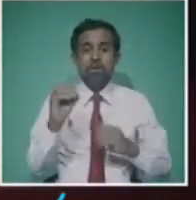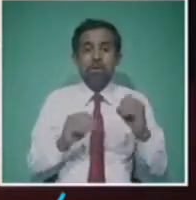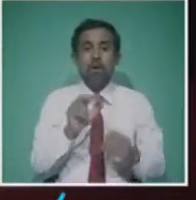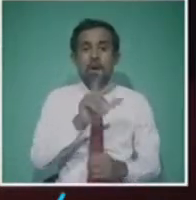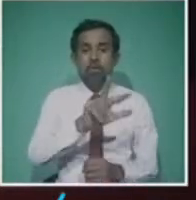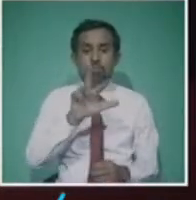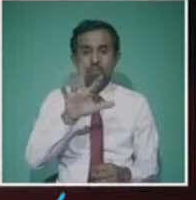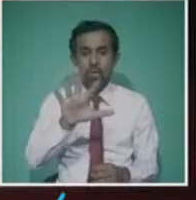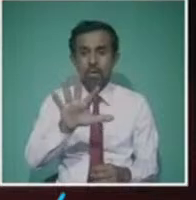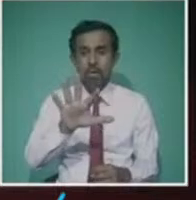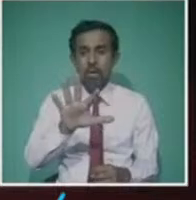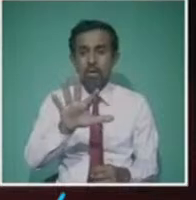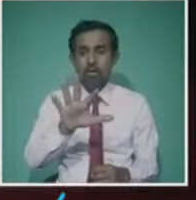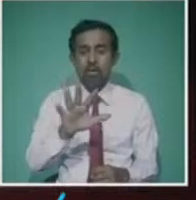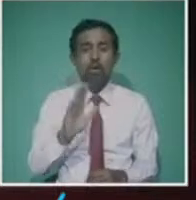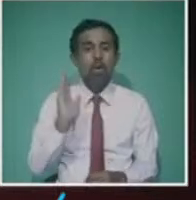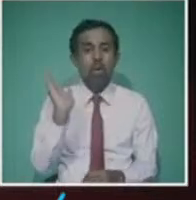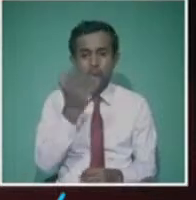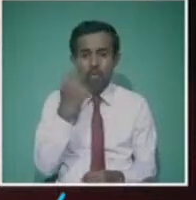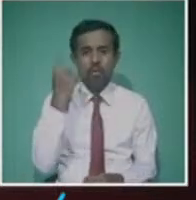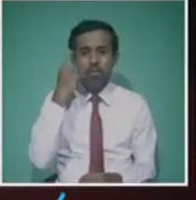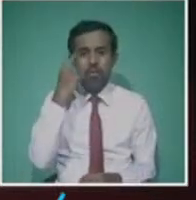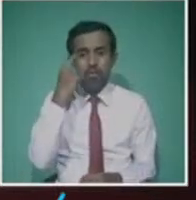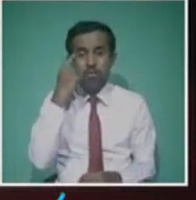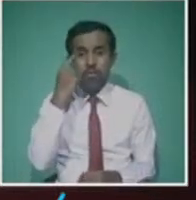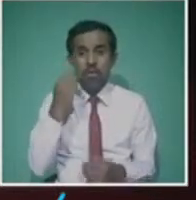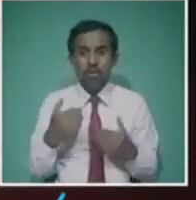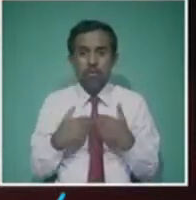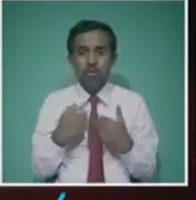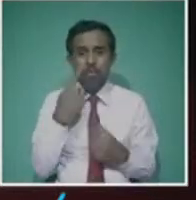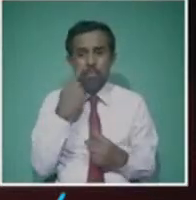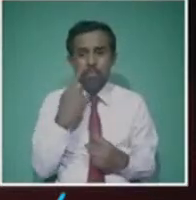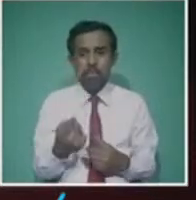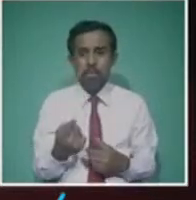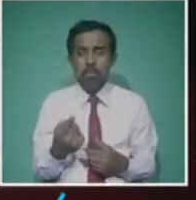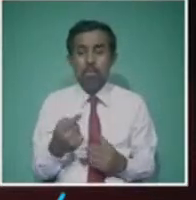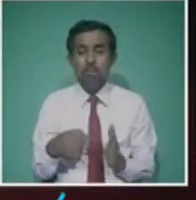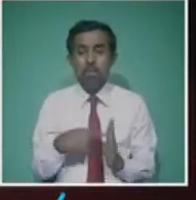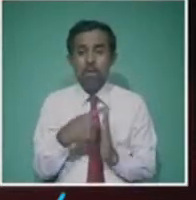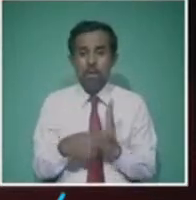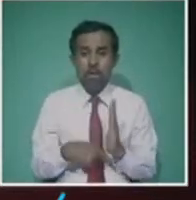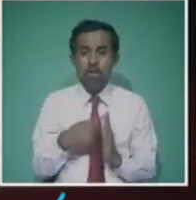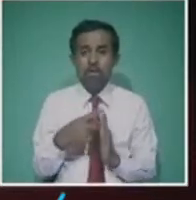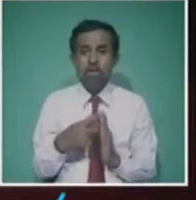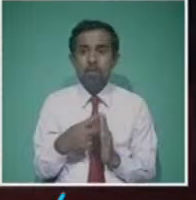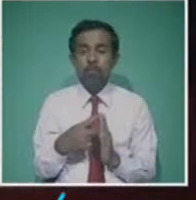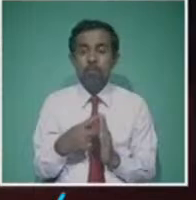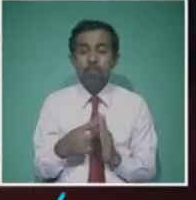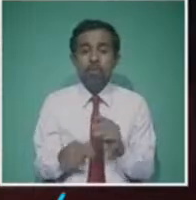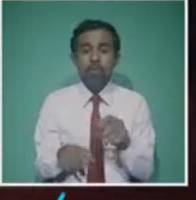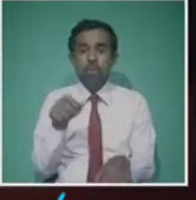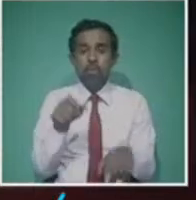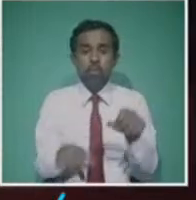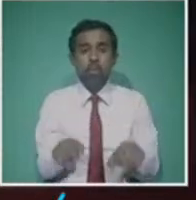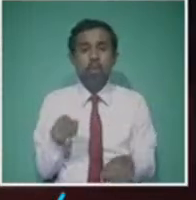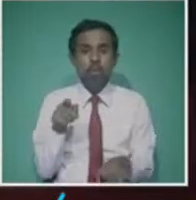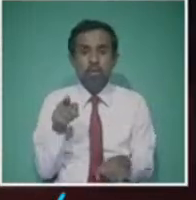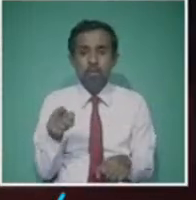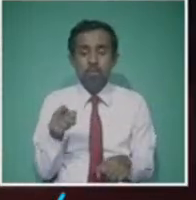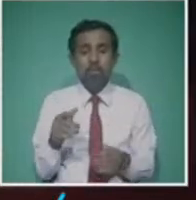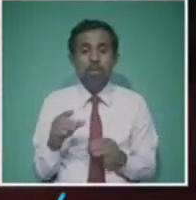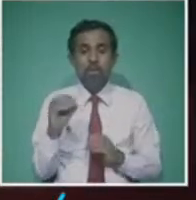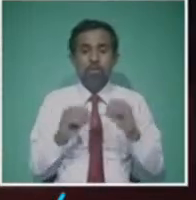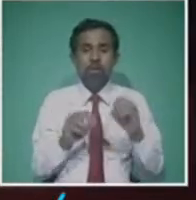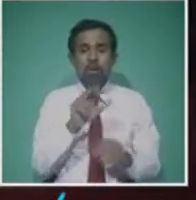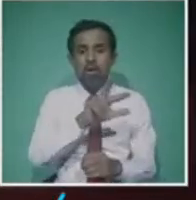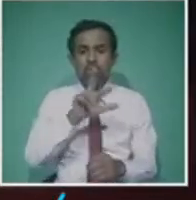පමණ ඉන්නවා ඒක රහසක් නෙමෙයි ඒ අතරේ අපි දකිනවා මේ රටේ ජනතාවට මේ